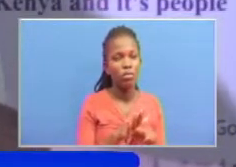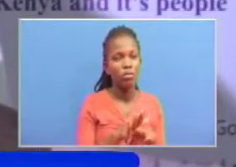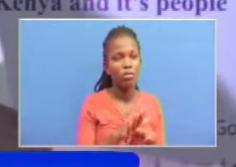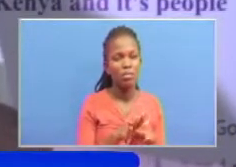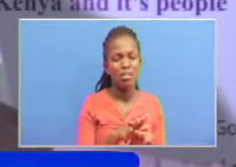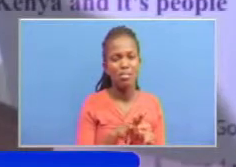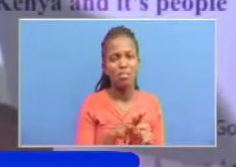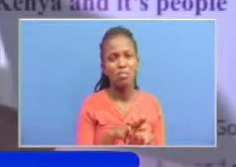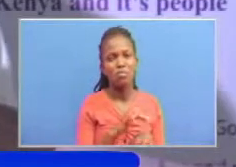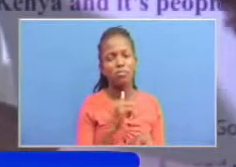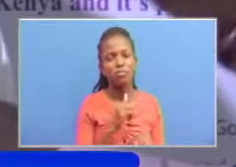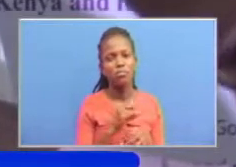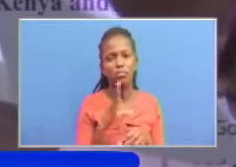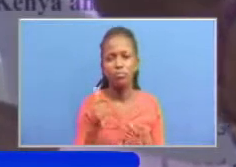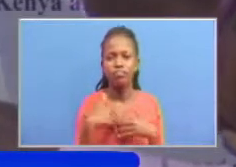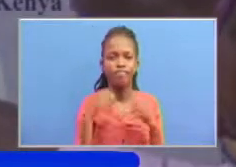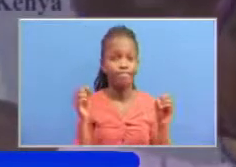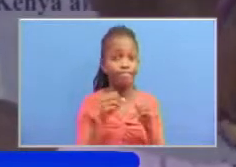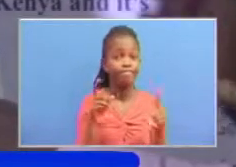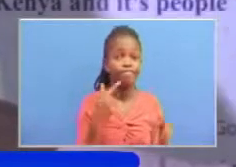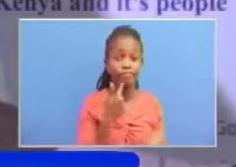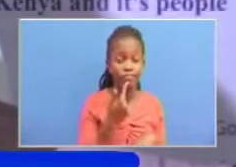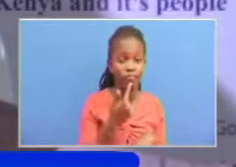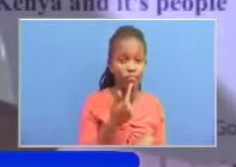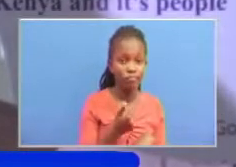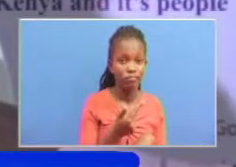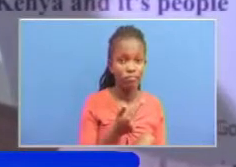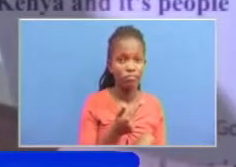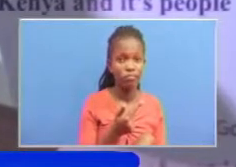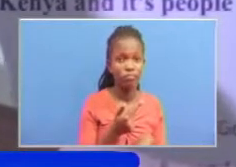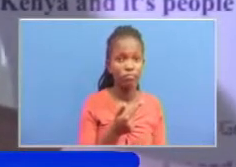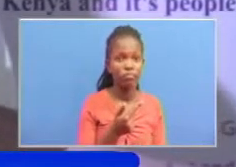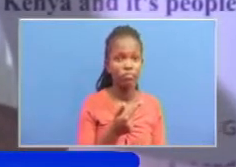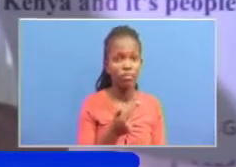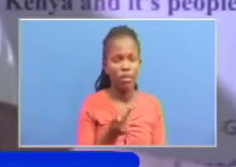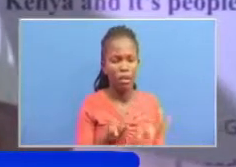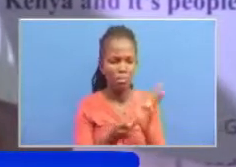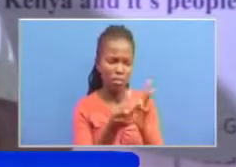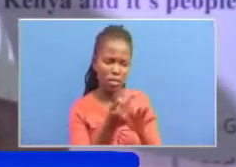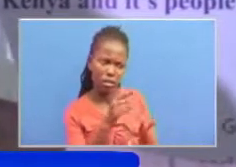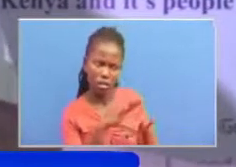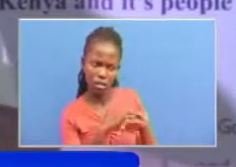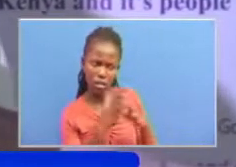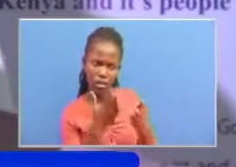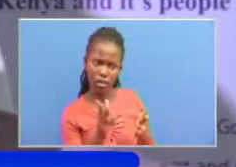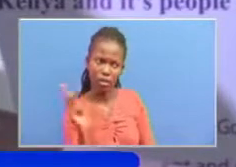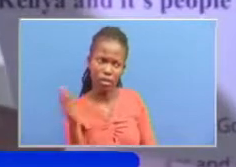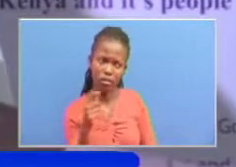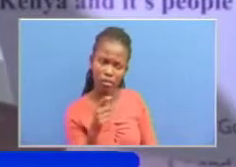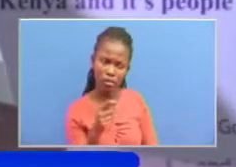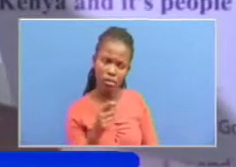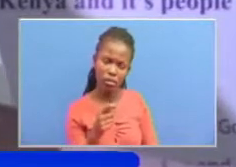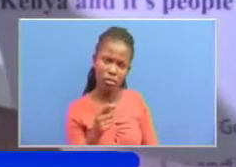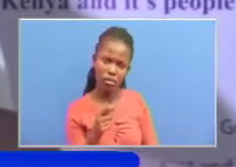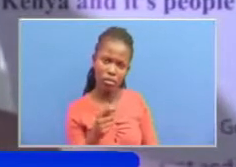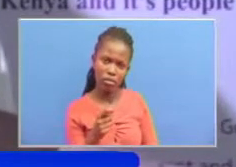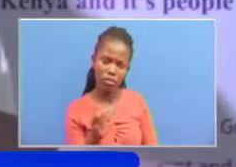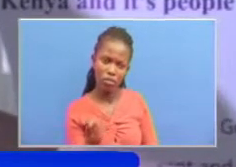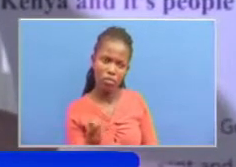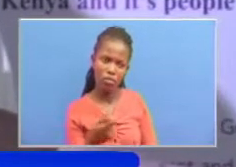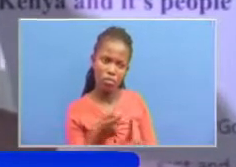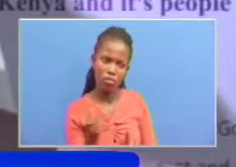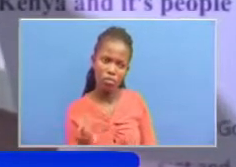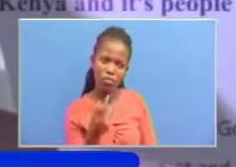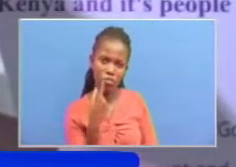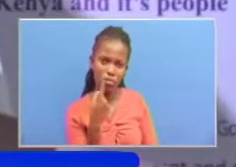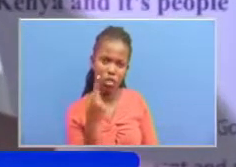kujidumu. So kulingana na zile takwimu tumepata, I think kwa hapa Kenya kuanzia January mpaka